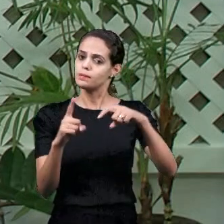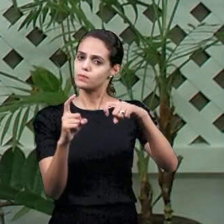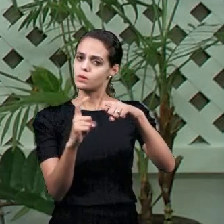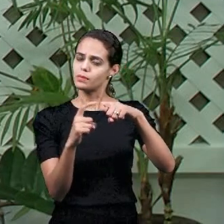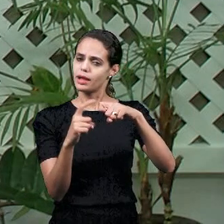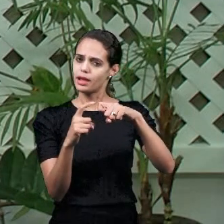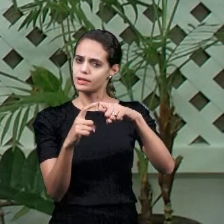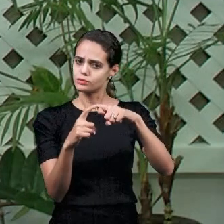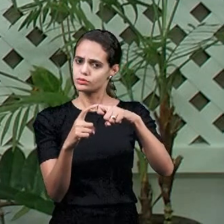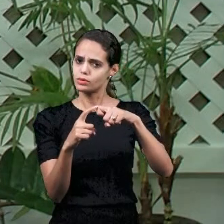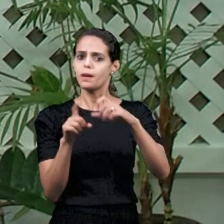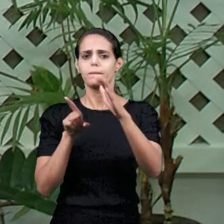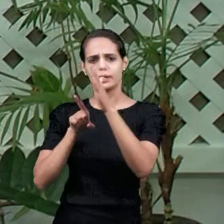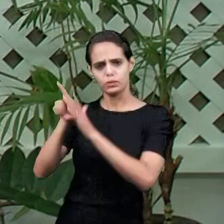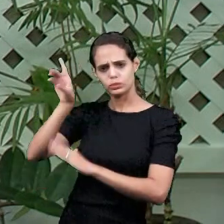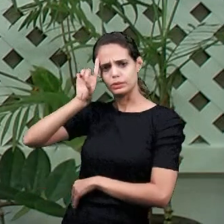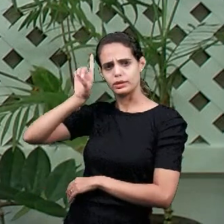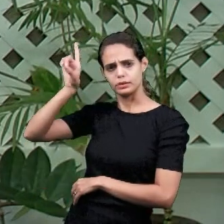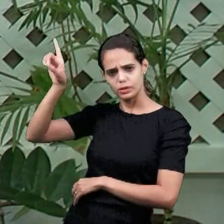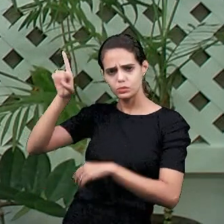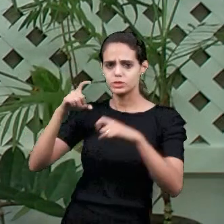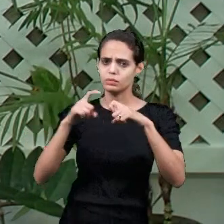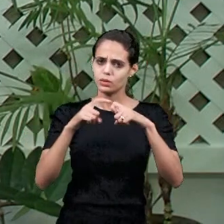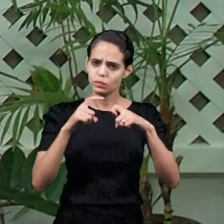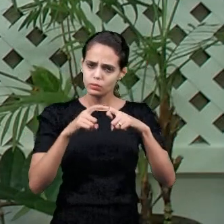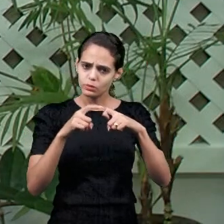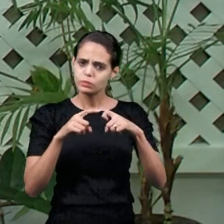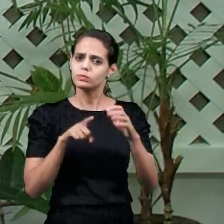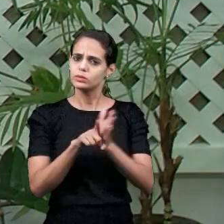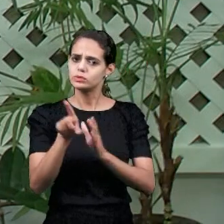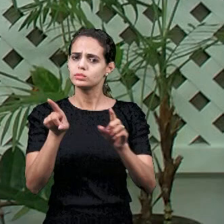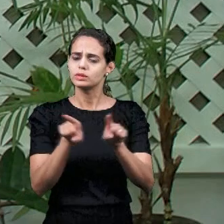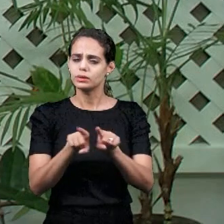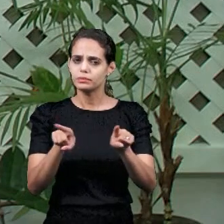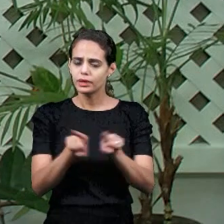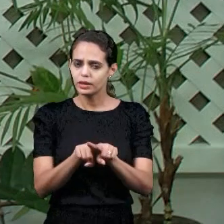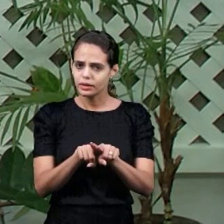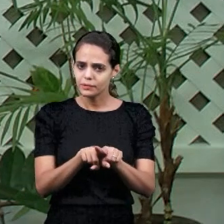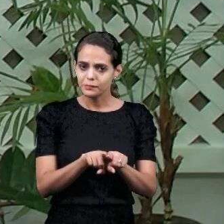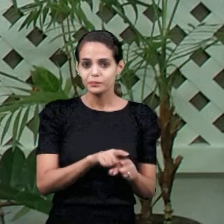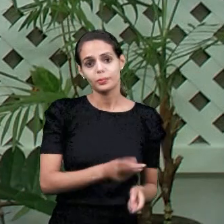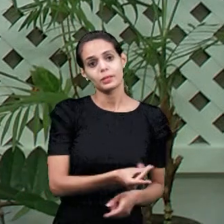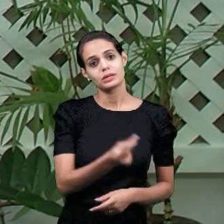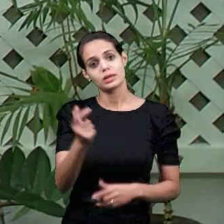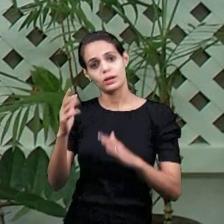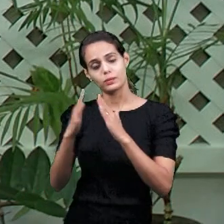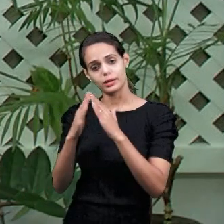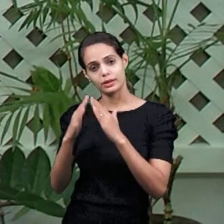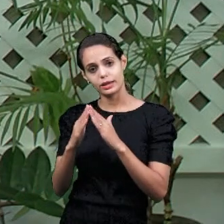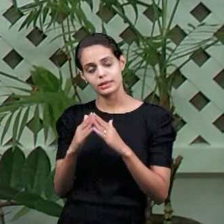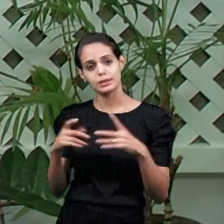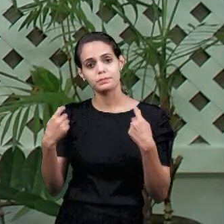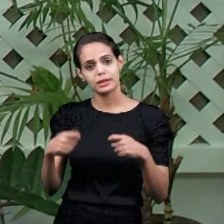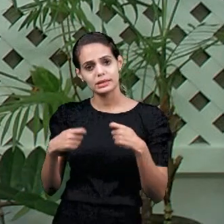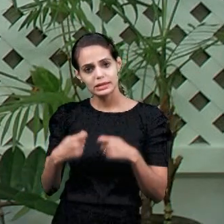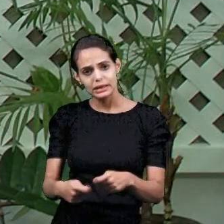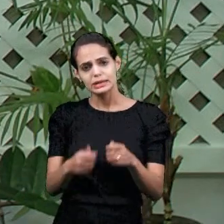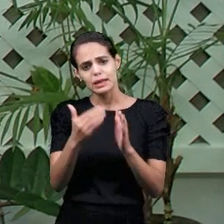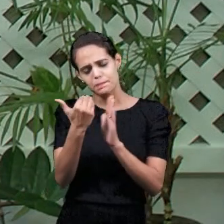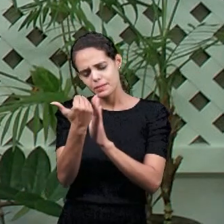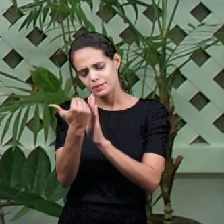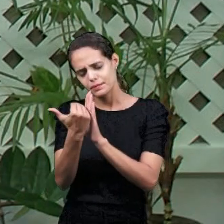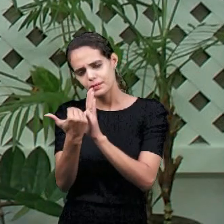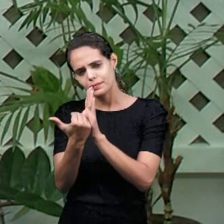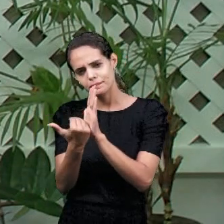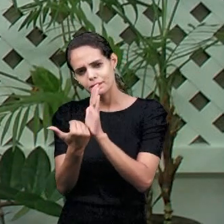besoin de garder un traitement, une séquence d'examens, des examens nécessaires, ne baissez pas la garde de